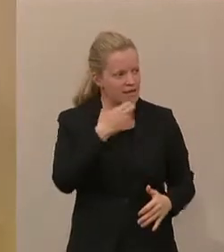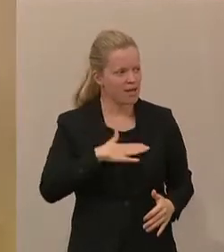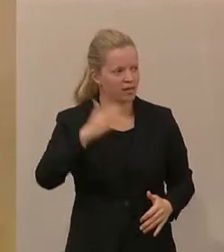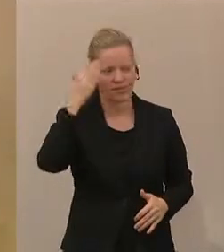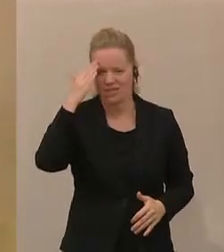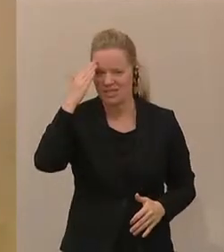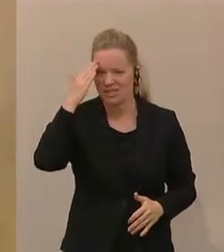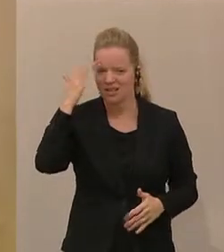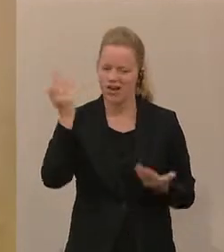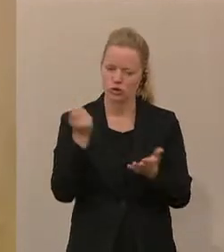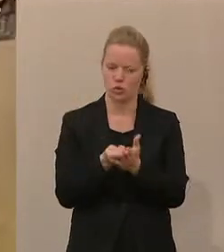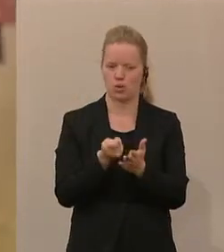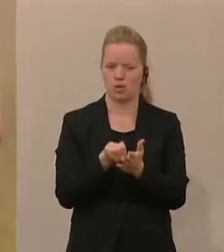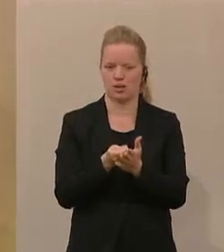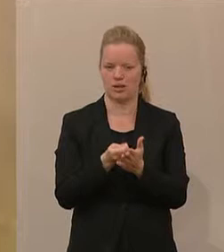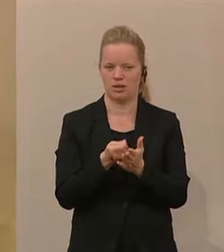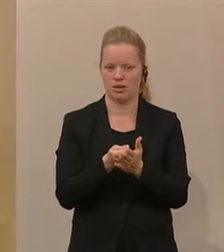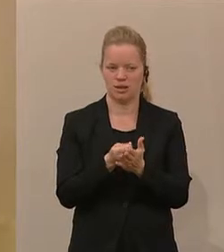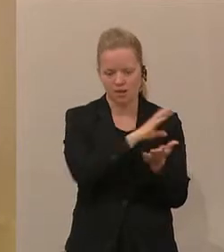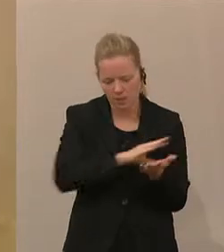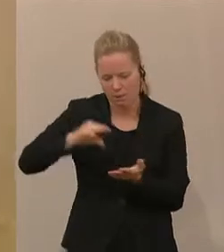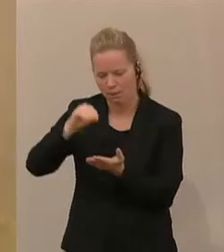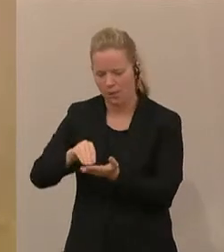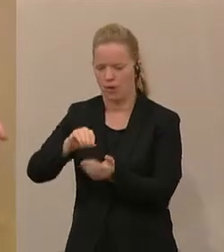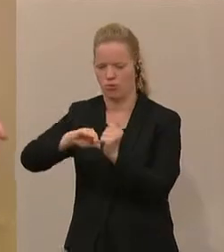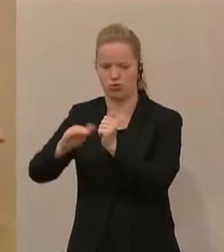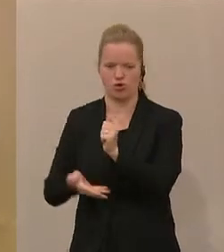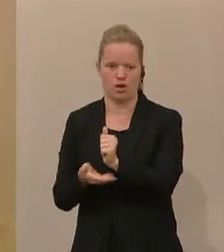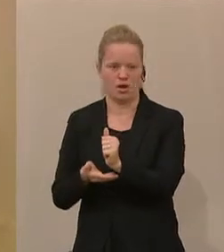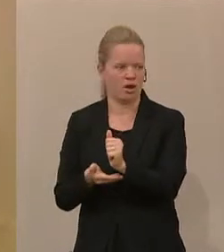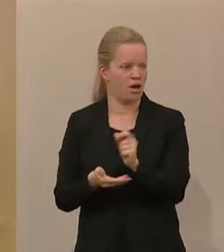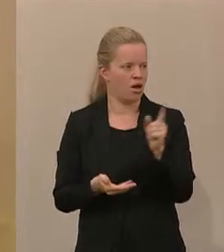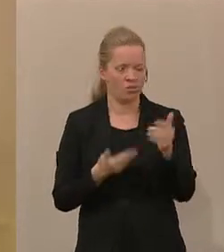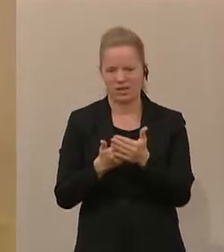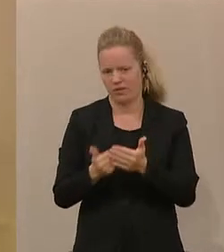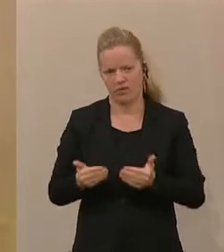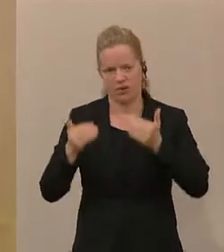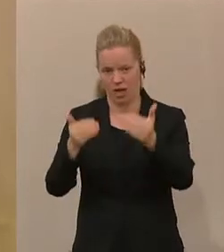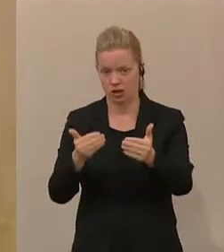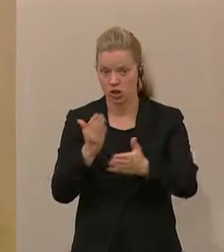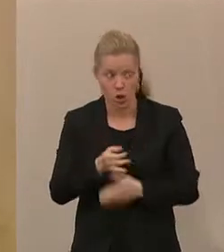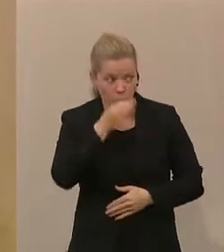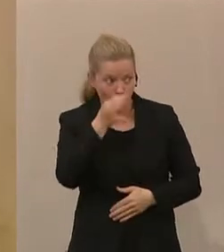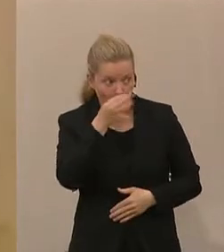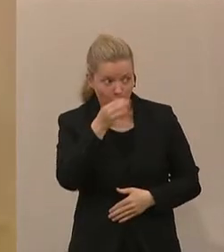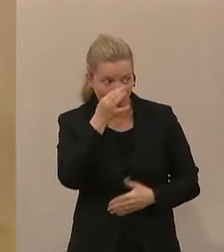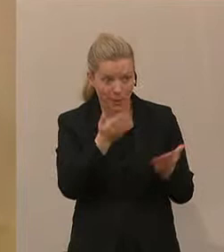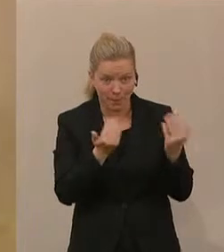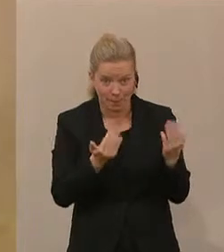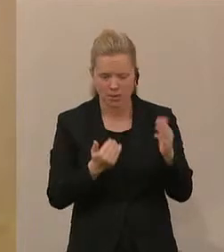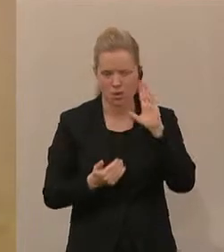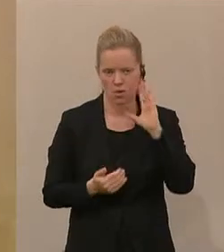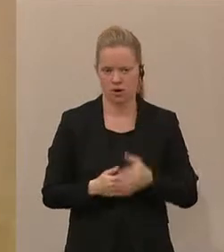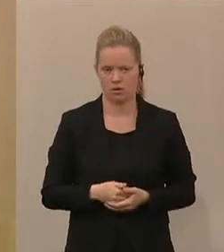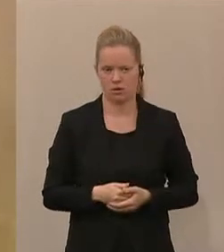gewusst, was soll das kosten, damit man es nämlich auch budgetär vorsehen kann. Daher wird vertagt. Wir sind schon sehr gespannt. Na, also, wie gesagt, also